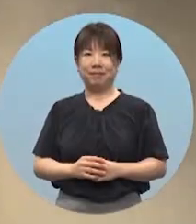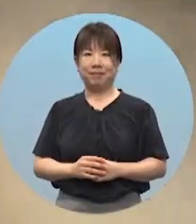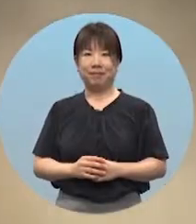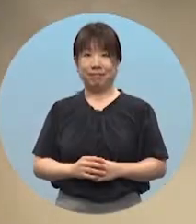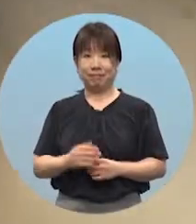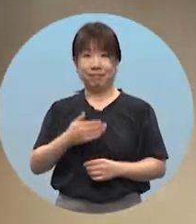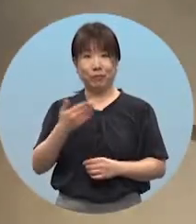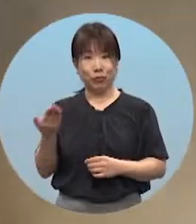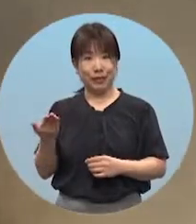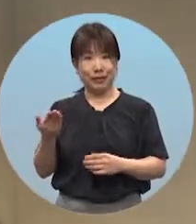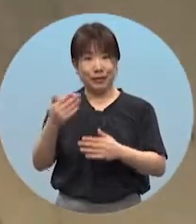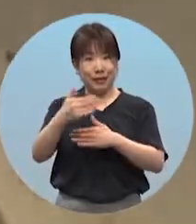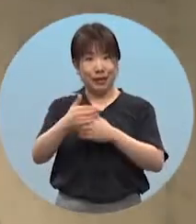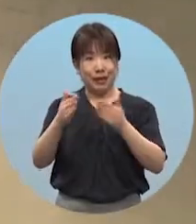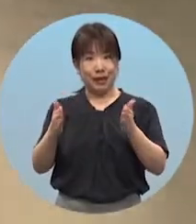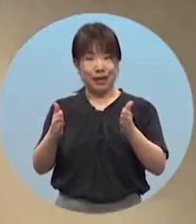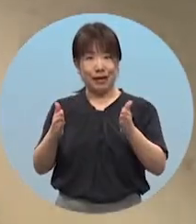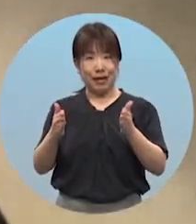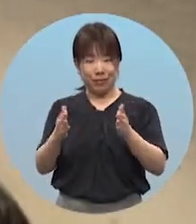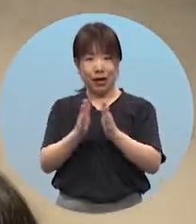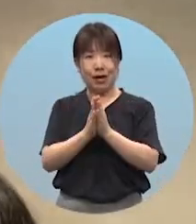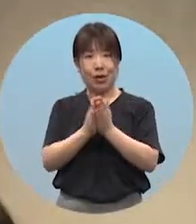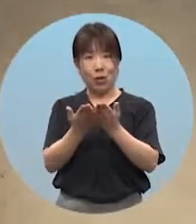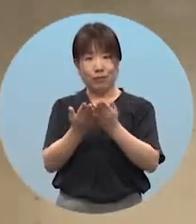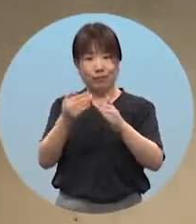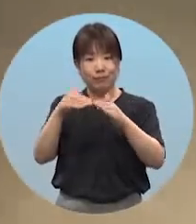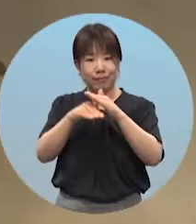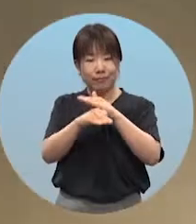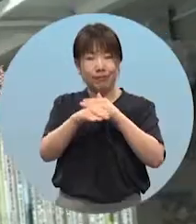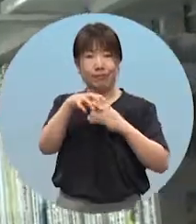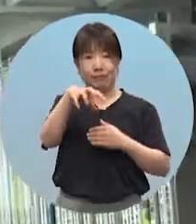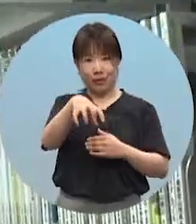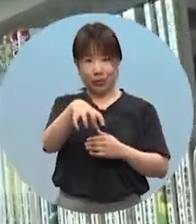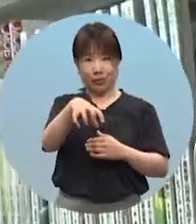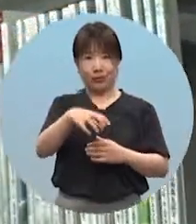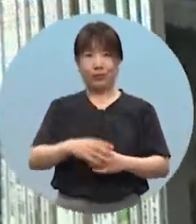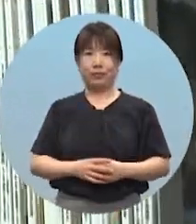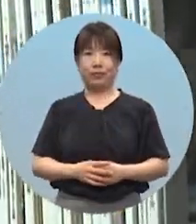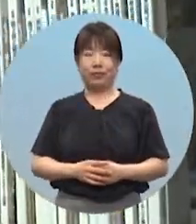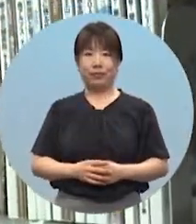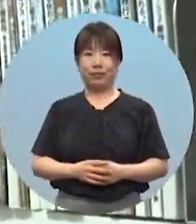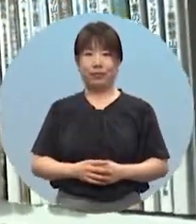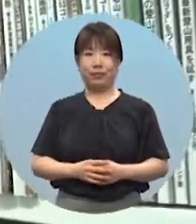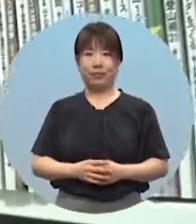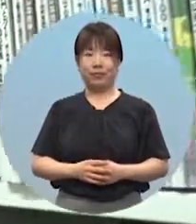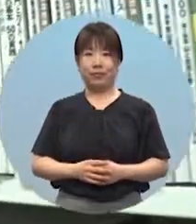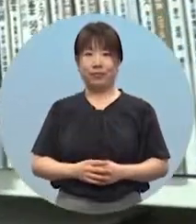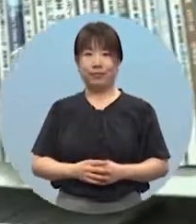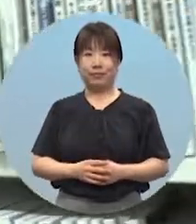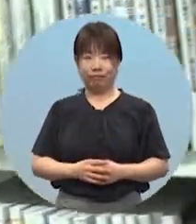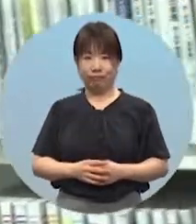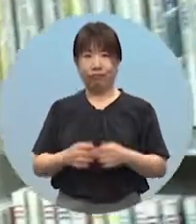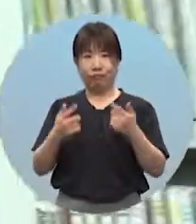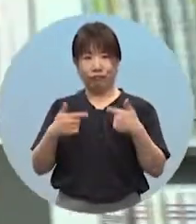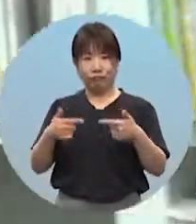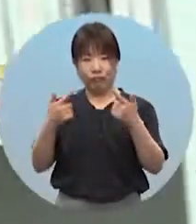次に向かったのは本の倉庫です。 普段はあんまり